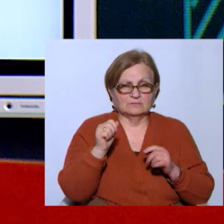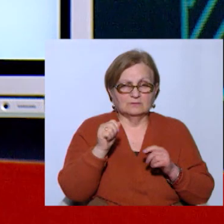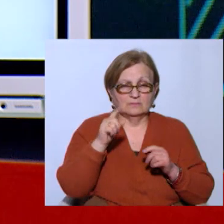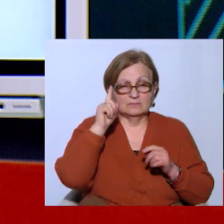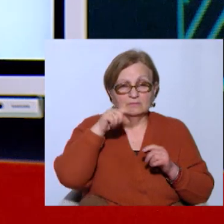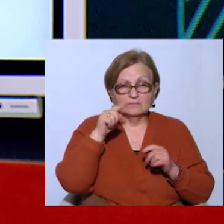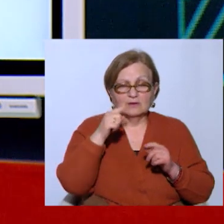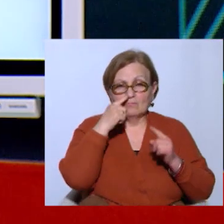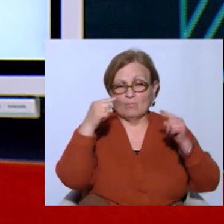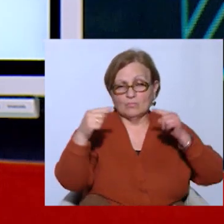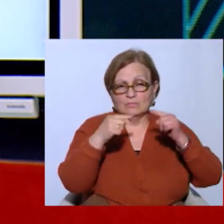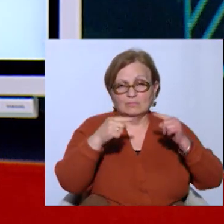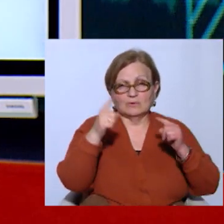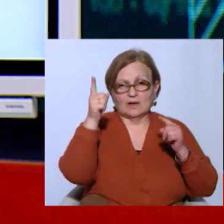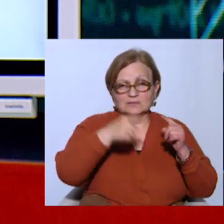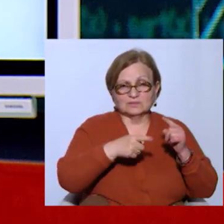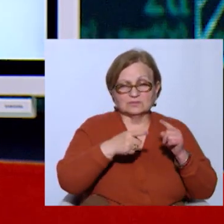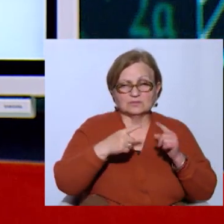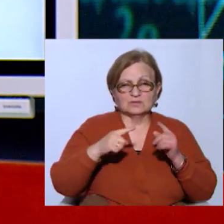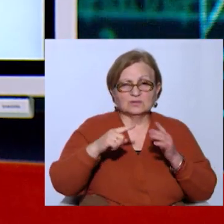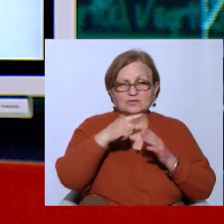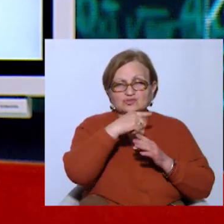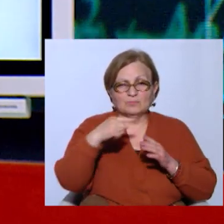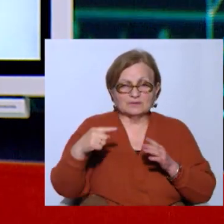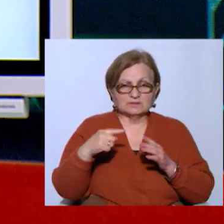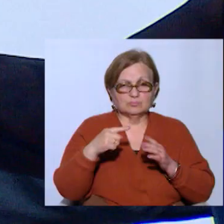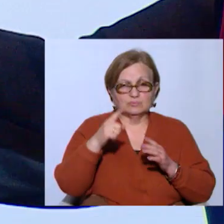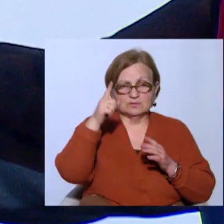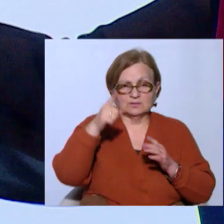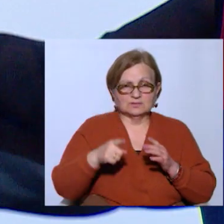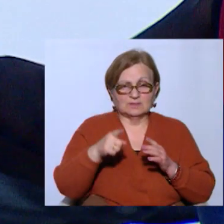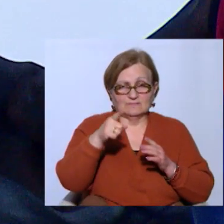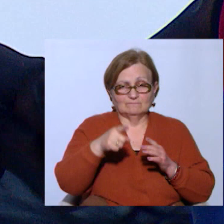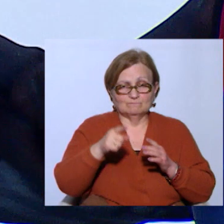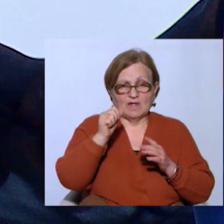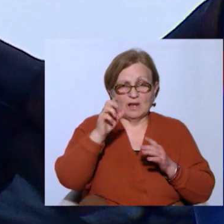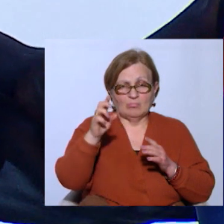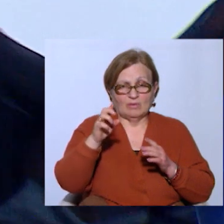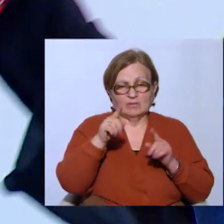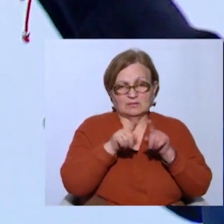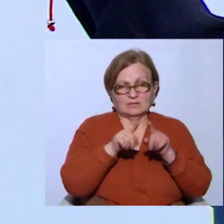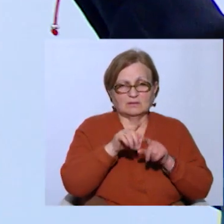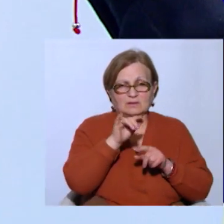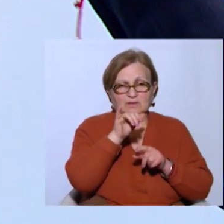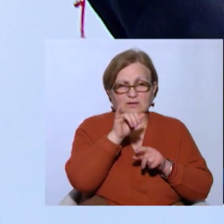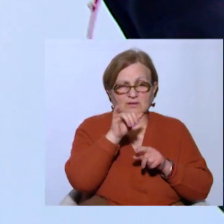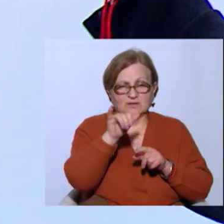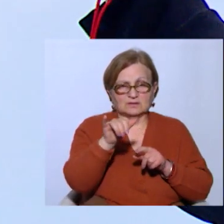ვიცით რომ არის მოპირდაპირე კათეტი შეფარდებული ჰიპოტენუზასთან და მოპირდაპირე კათეტი, ანუ AB არის იგივე y